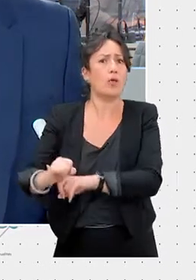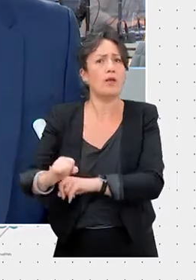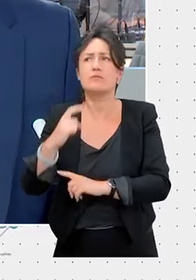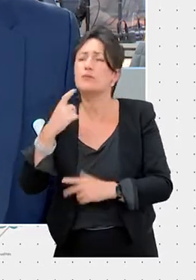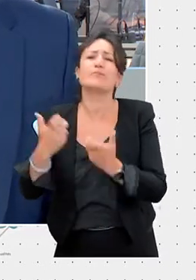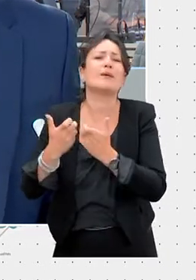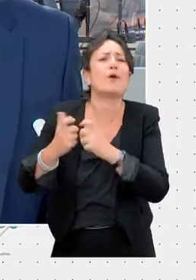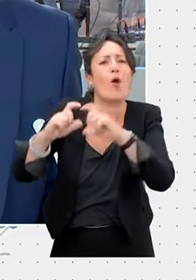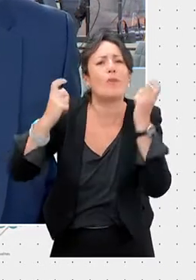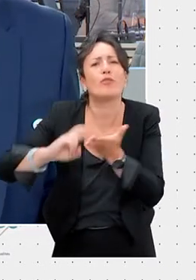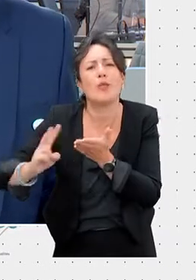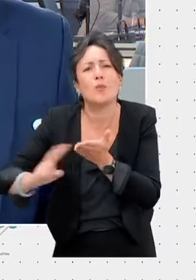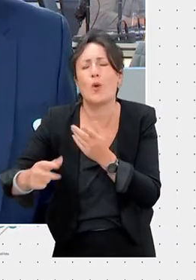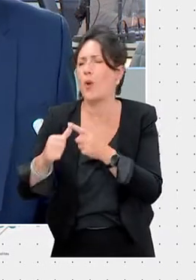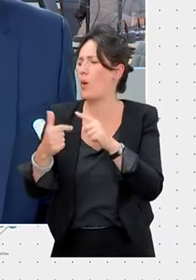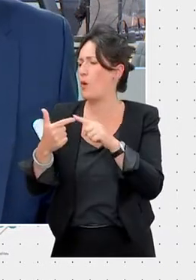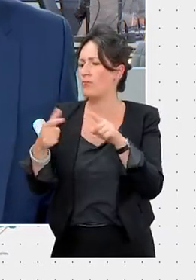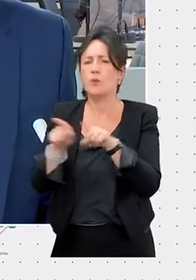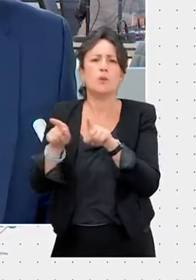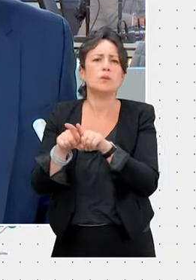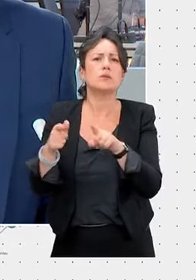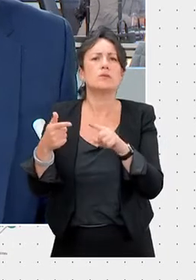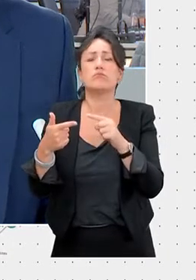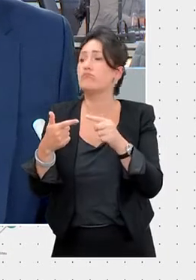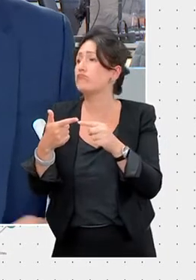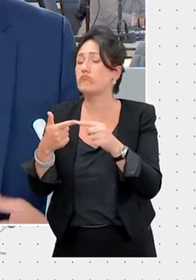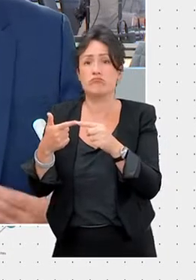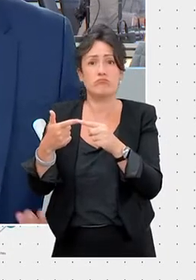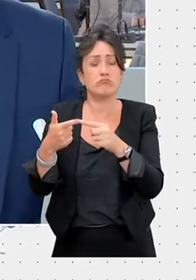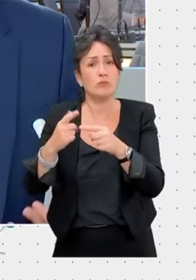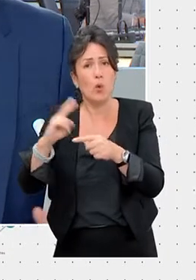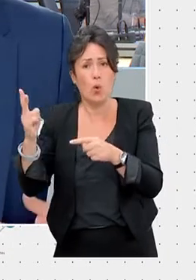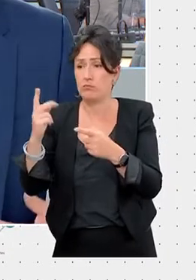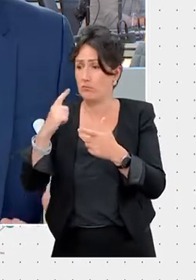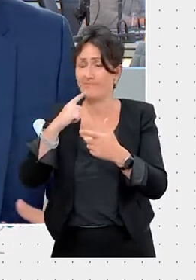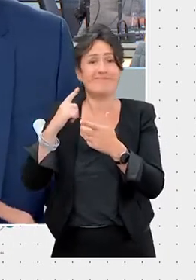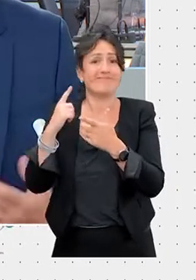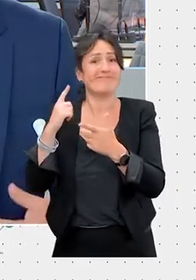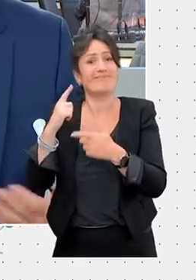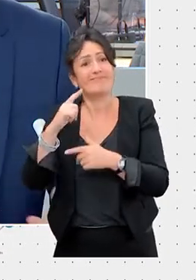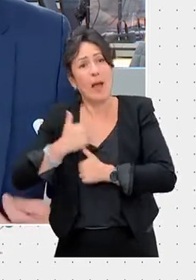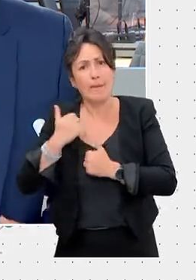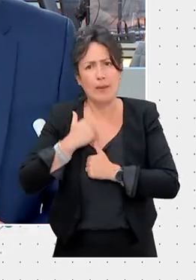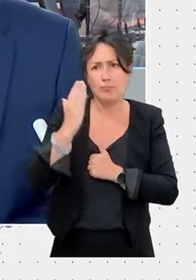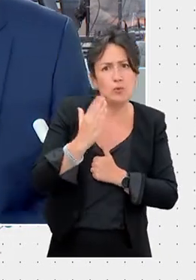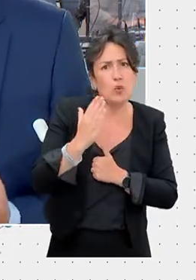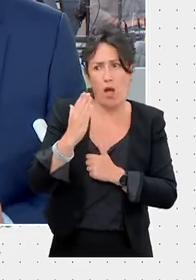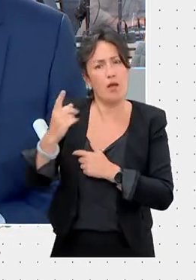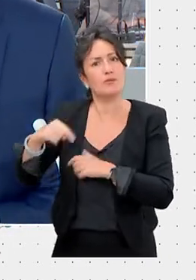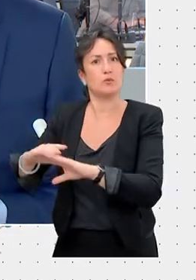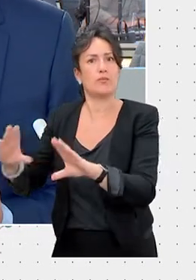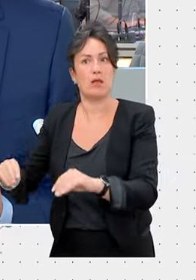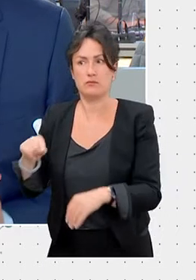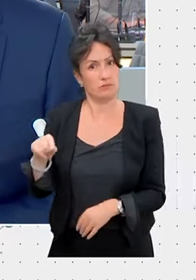traducteurs, on peut dire, mais pas que. Il y a finalement tout le personnel dont l'armée française avait besoin pour avoir des yeux, des oreilles. Finalement,